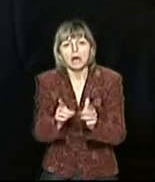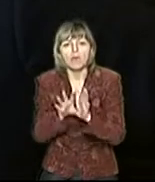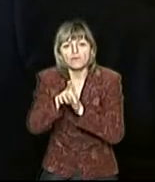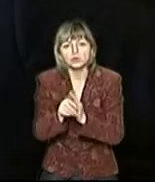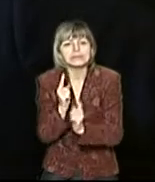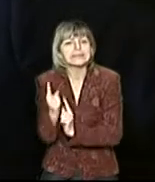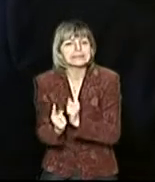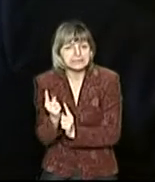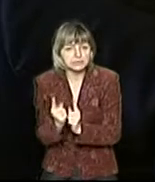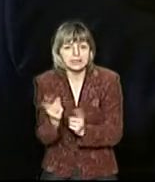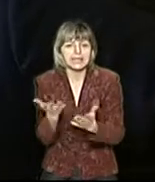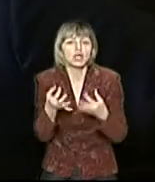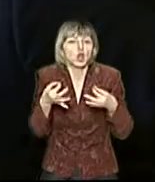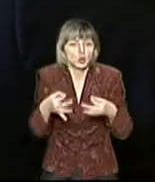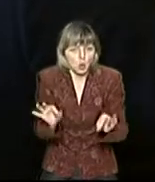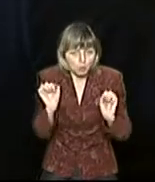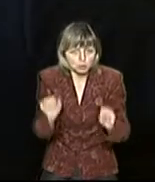зміни, якщо допустили